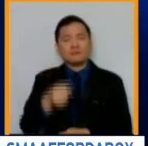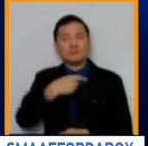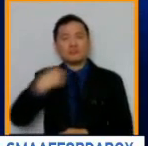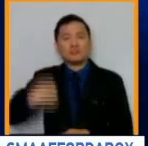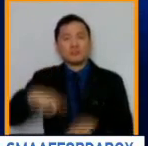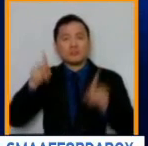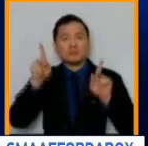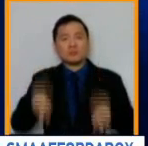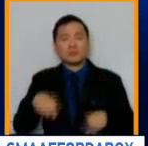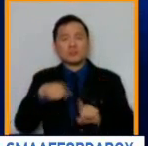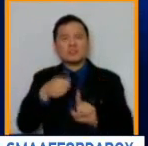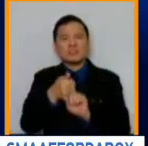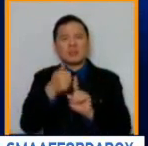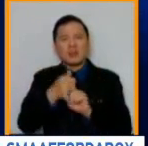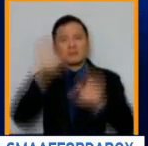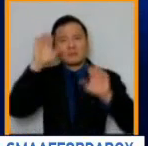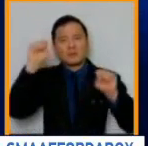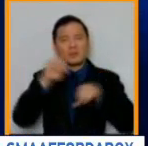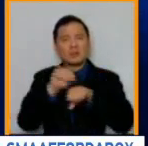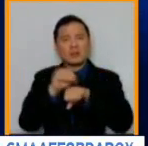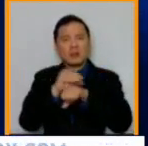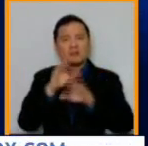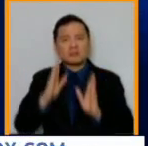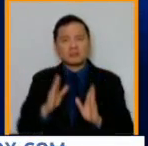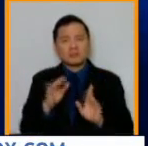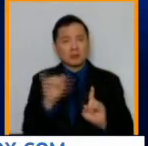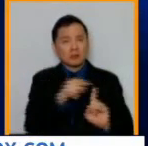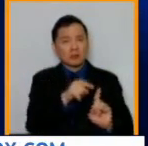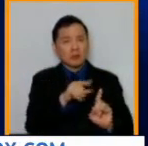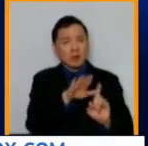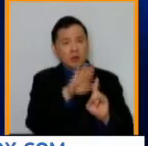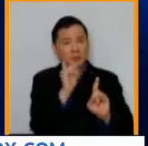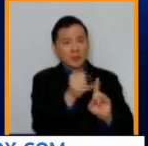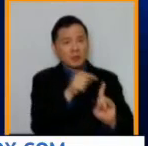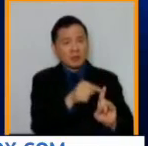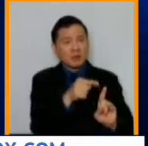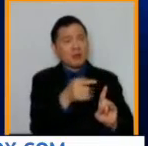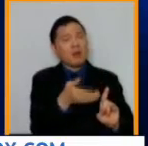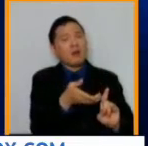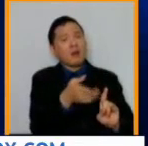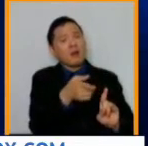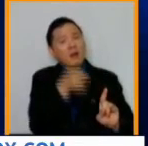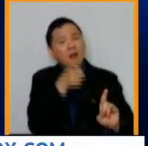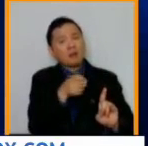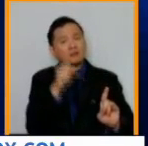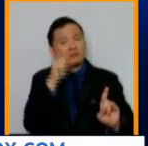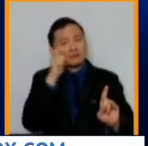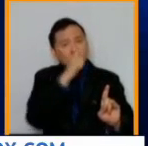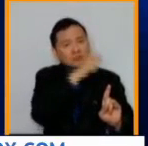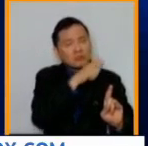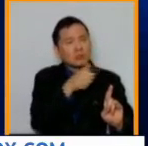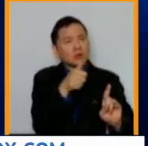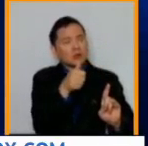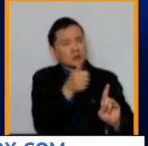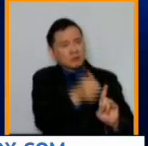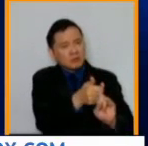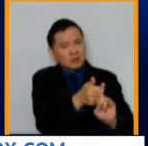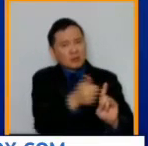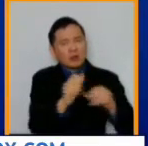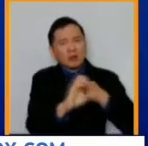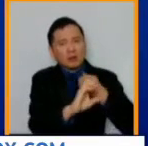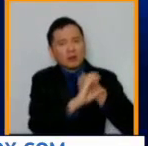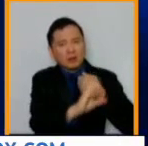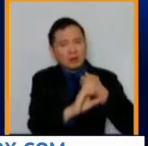at pagtanggap na isang korporasyong pag-aari ng isang pugante sa Taiwan at may kinalaman kay Yang ang nakakuha ng kontrata sa COVID supplies ng